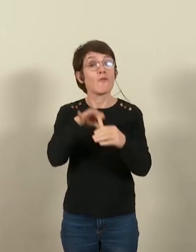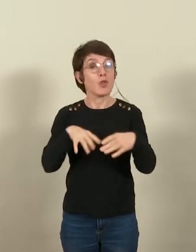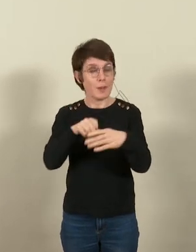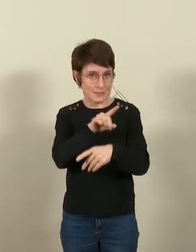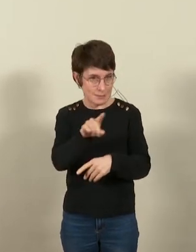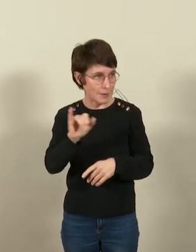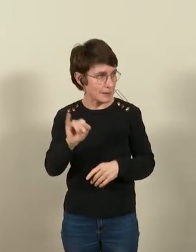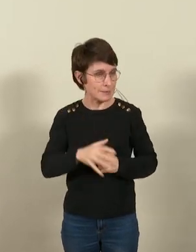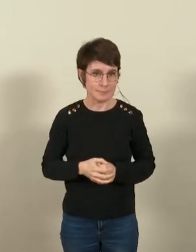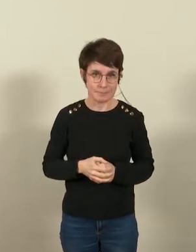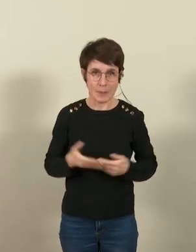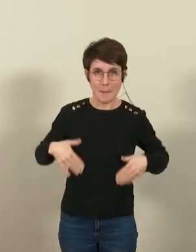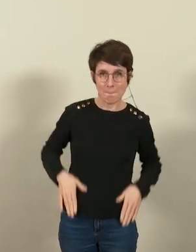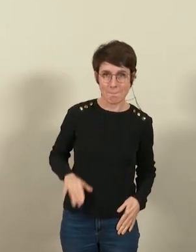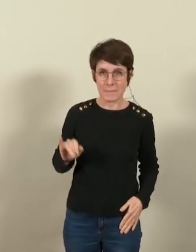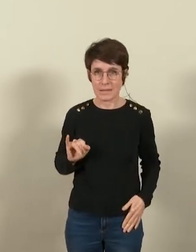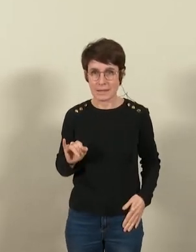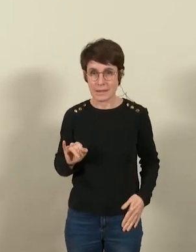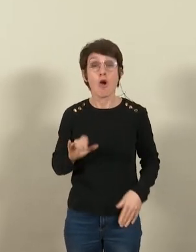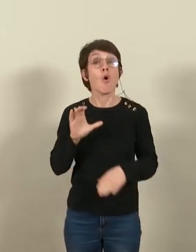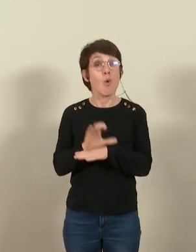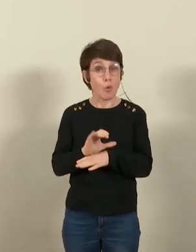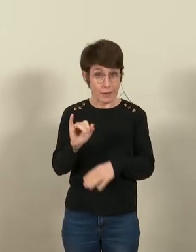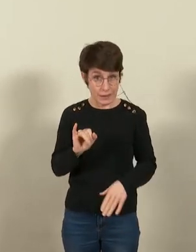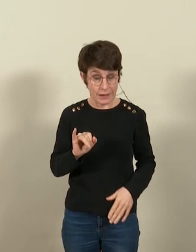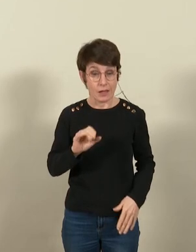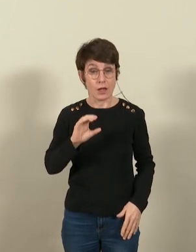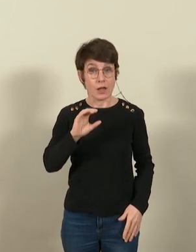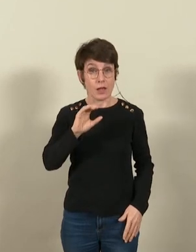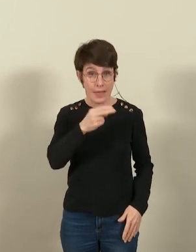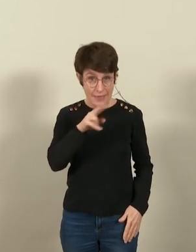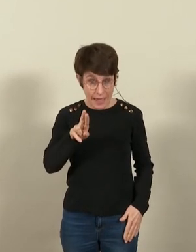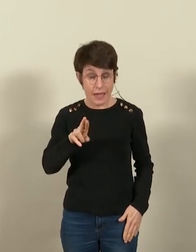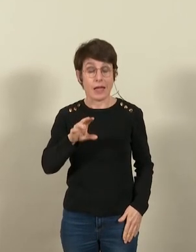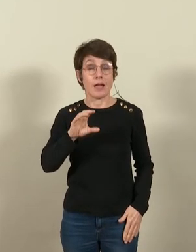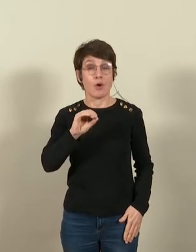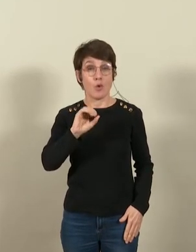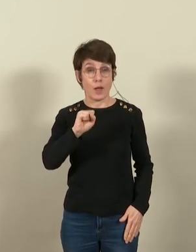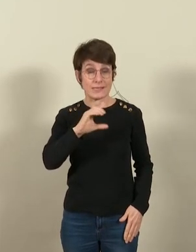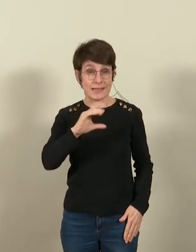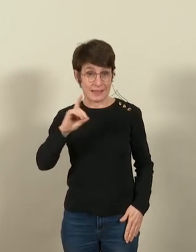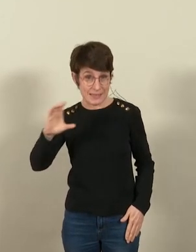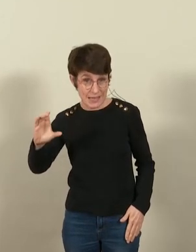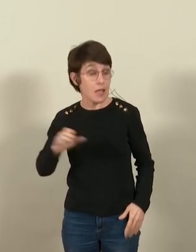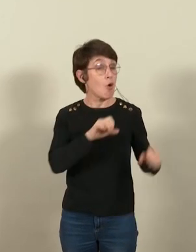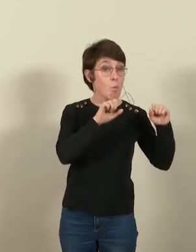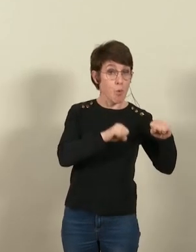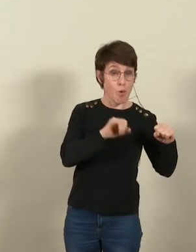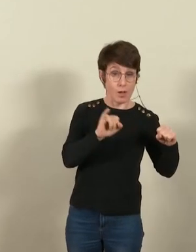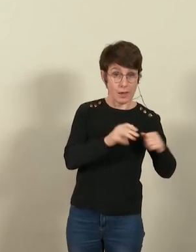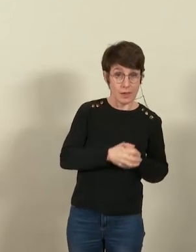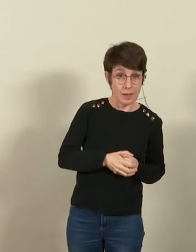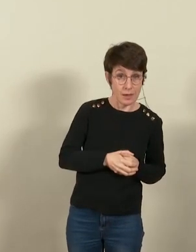vote qui s'abstient qui vote contre donc NR et osddc qui vote